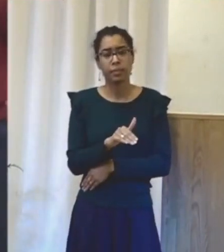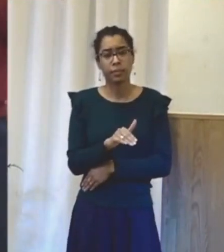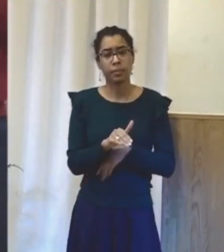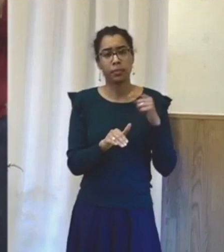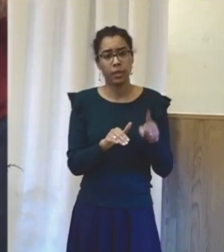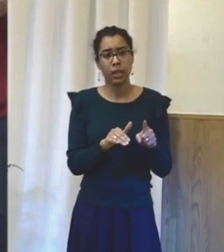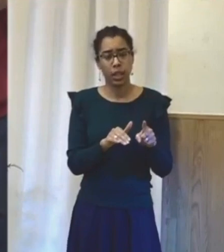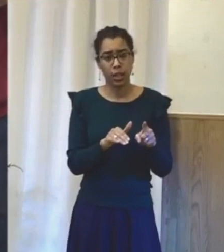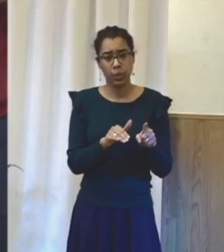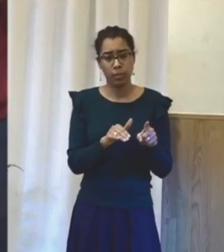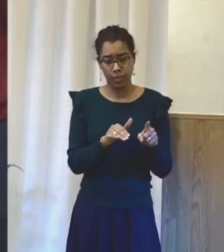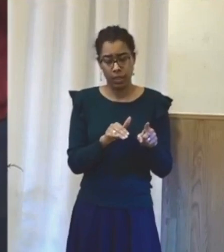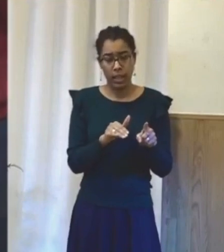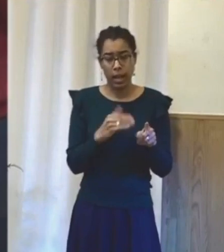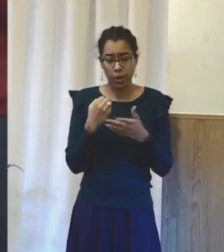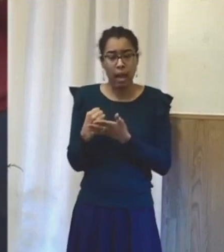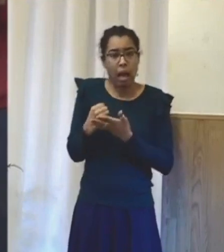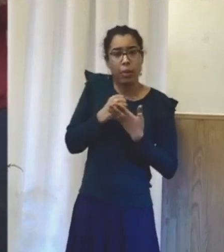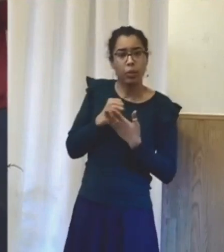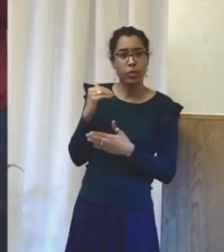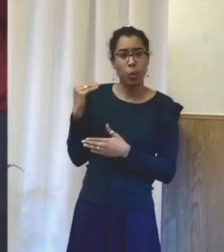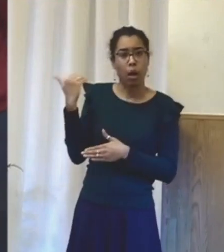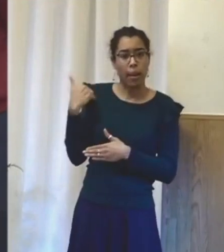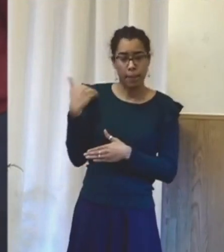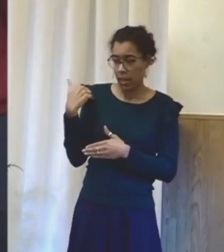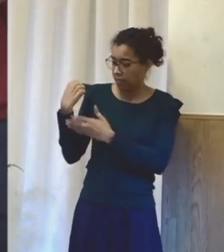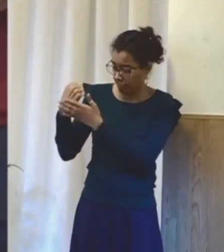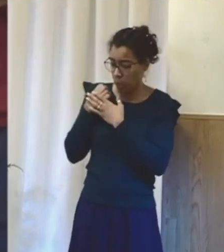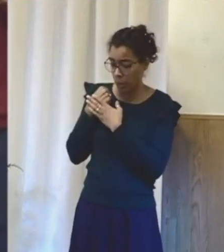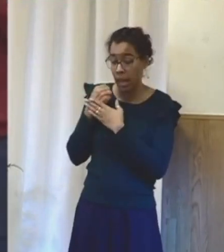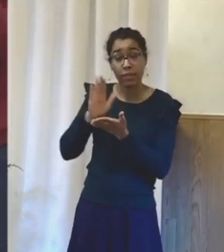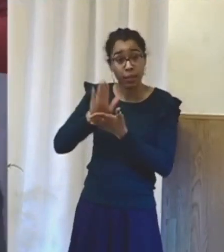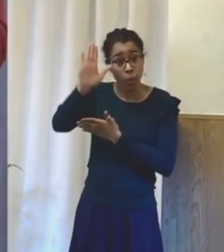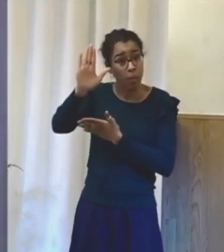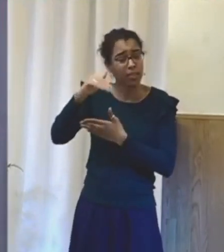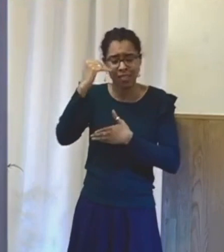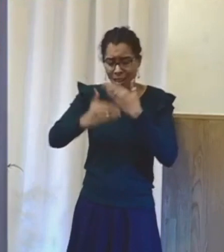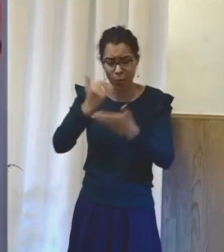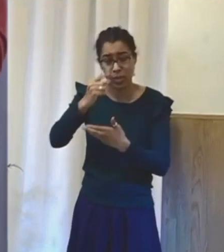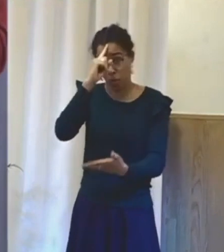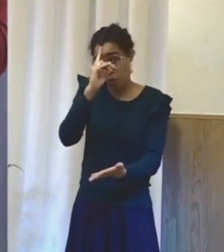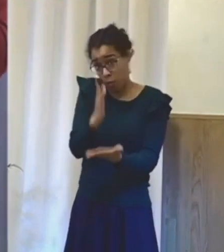et il s'est appuyé sur cet appel avec les promesses. Et il a marché par la foi